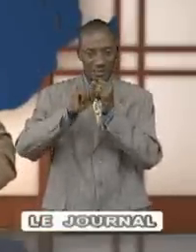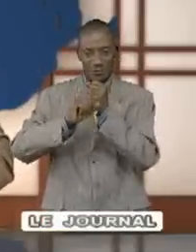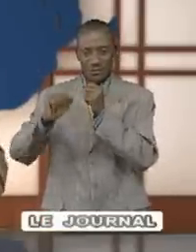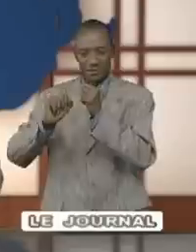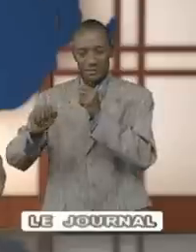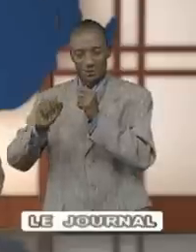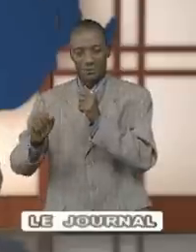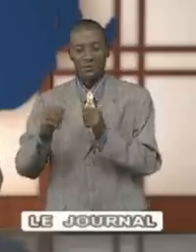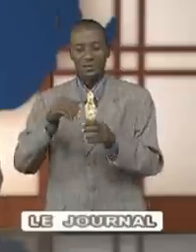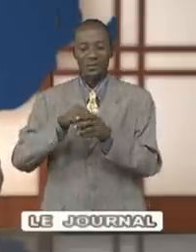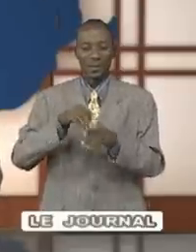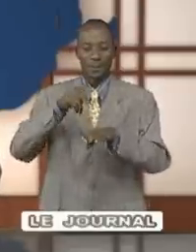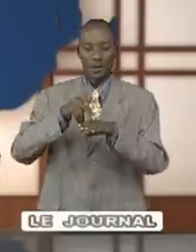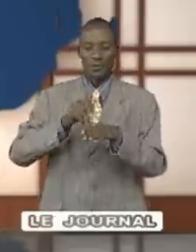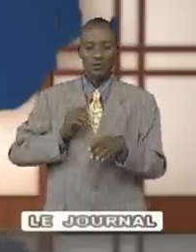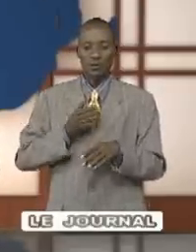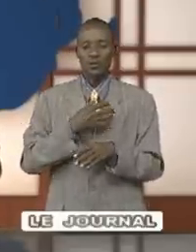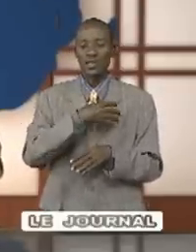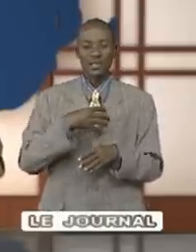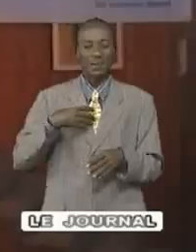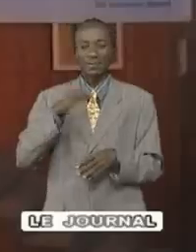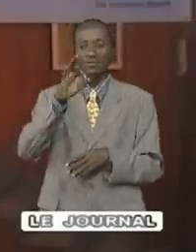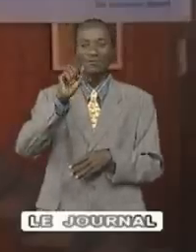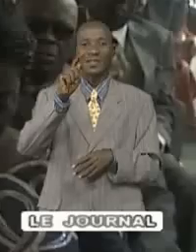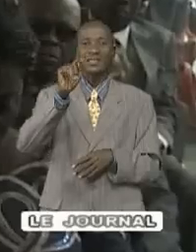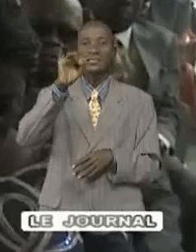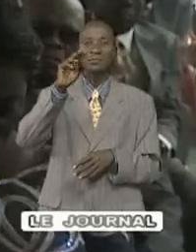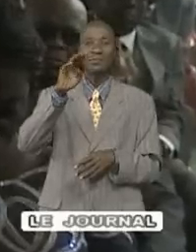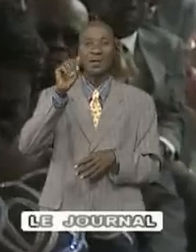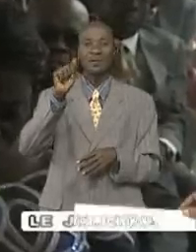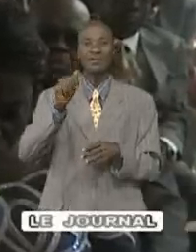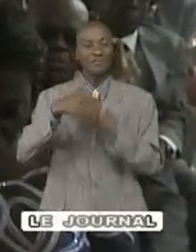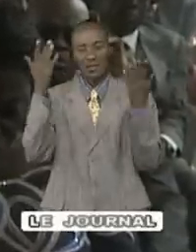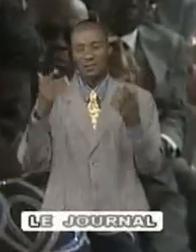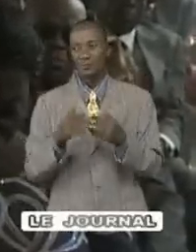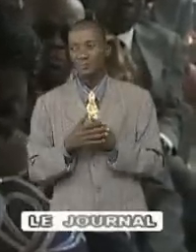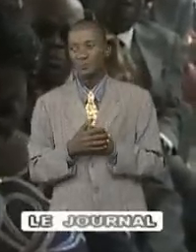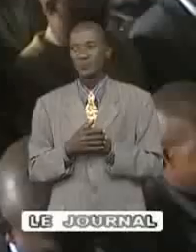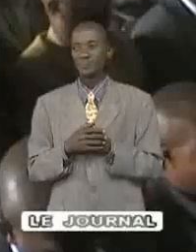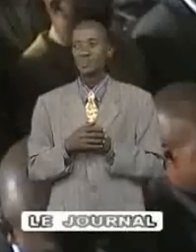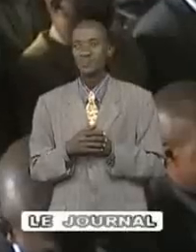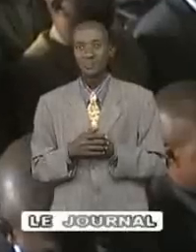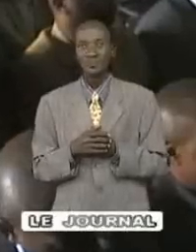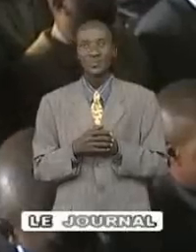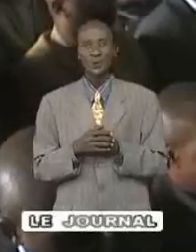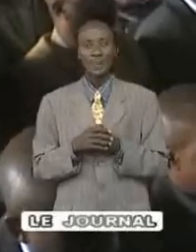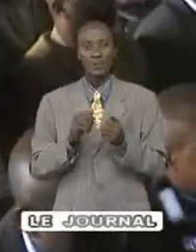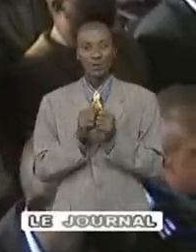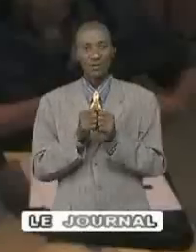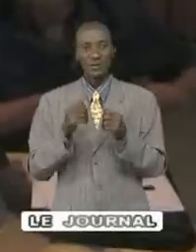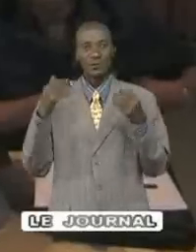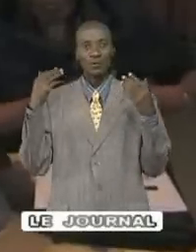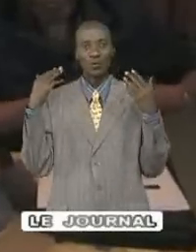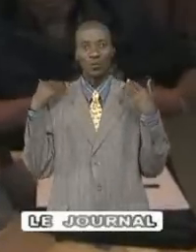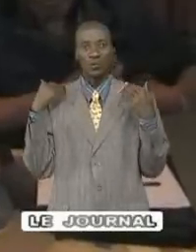conclus. C'était à la paroisse Notre-Dame de Fatima. Reportage. La performance dans la desserte en eau potable en milieu urbain